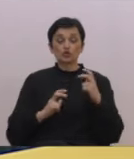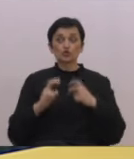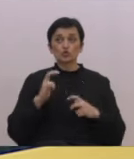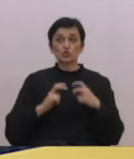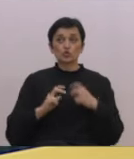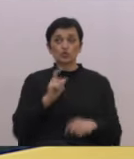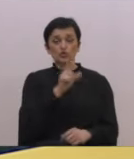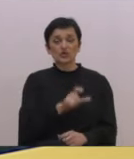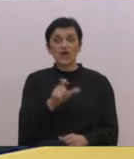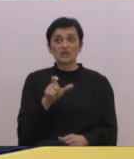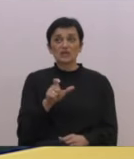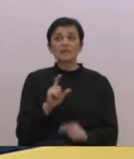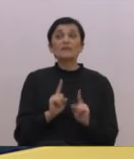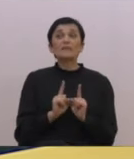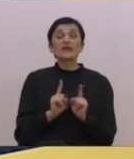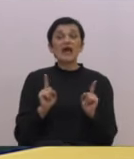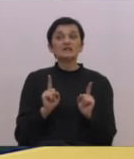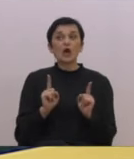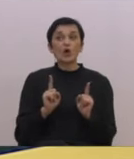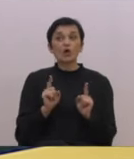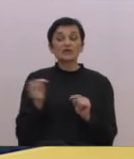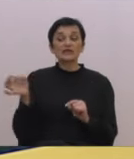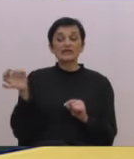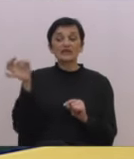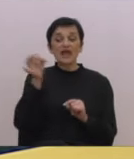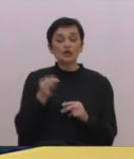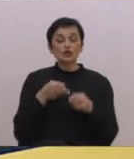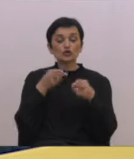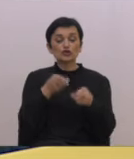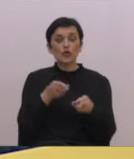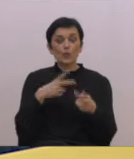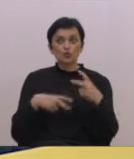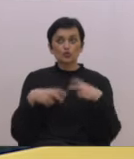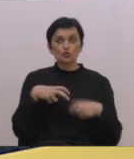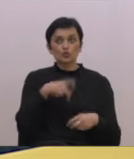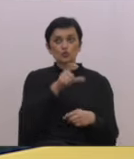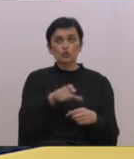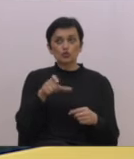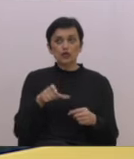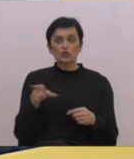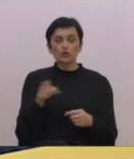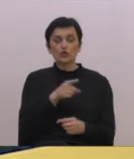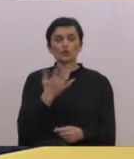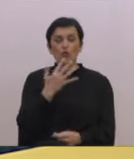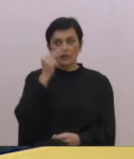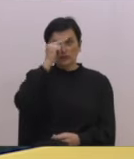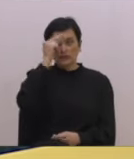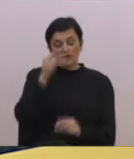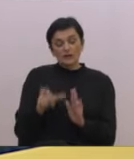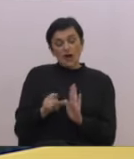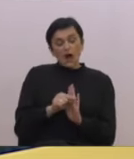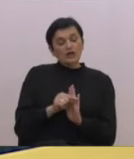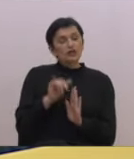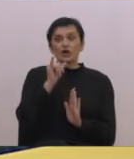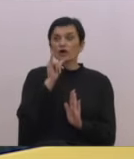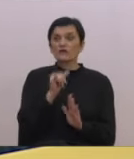სტუდენტებზე, განსაკუთრებით რეგიონიდან ჩამოსულ სტუდენტებზე, რომლებიც სწავლასთან ერთად ვერ